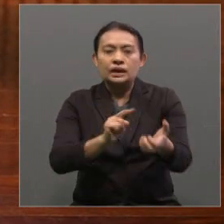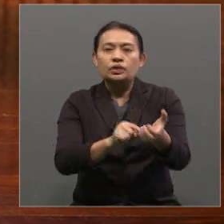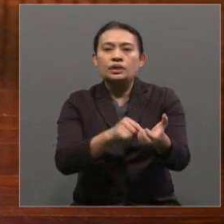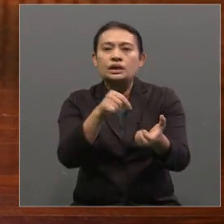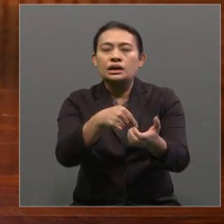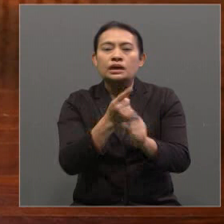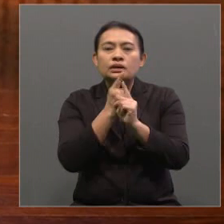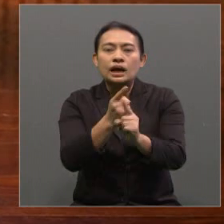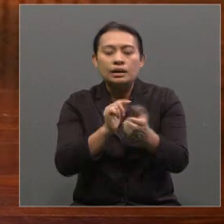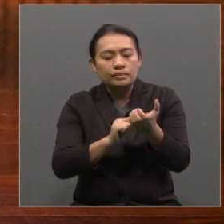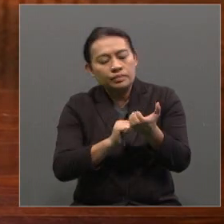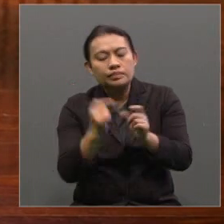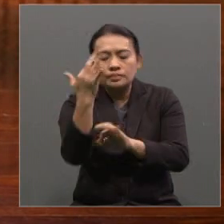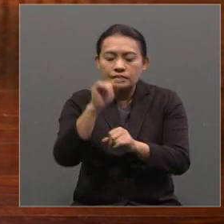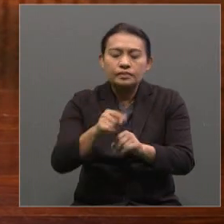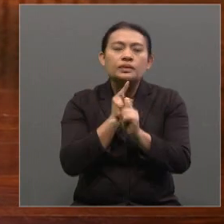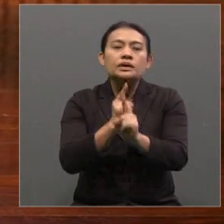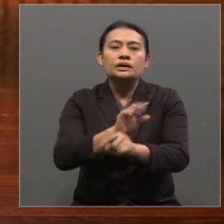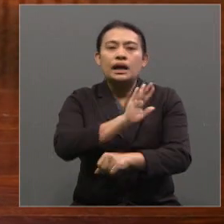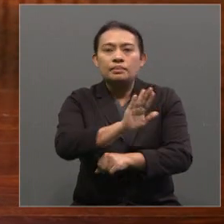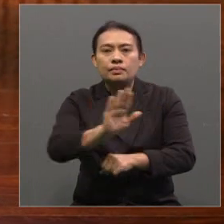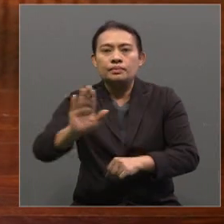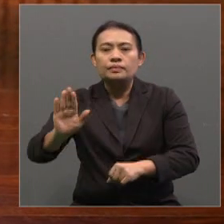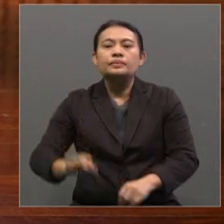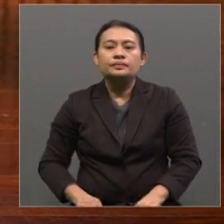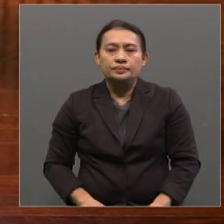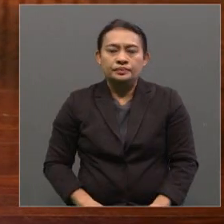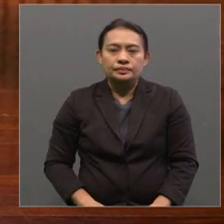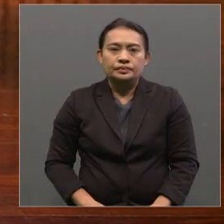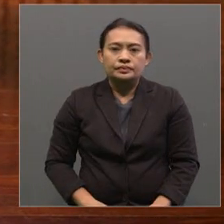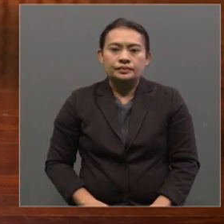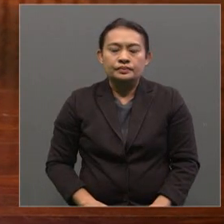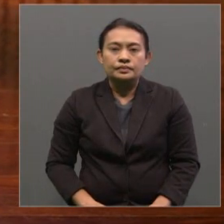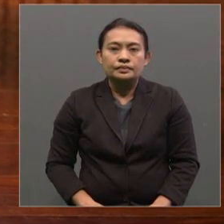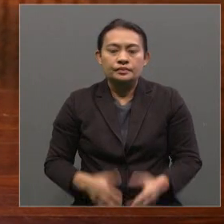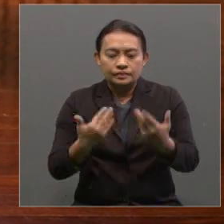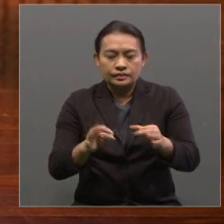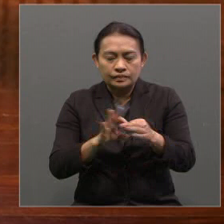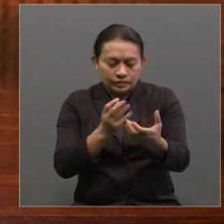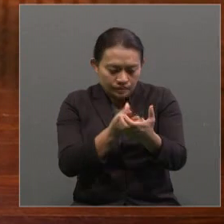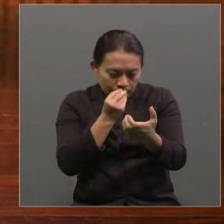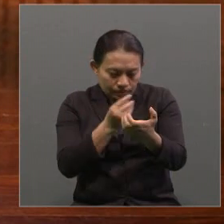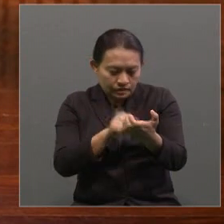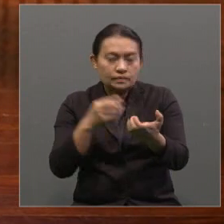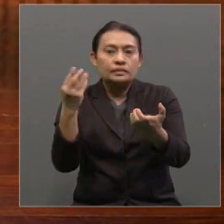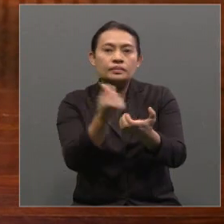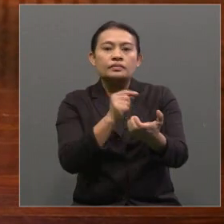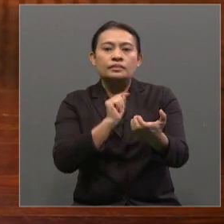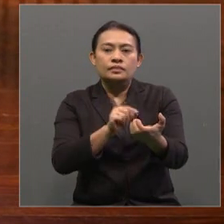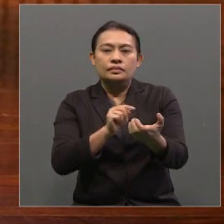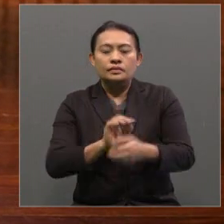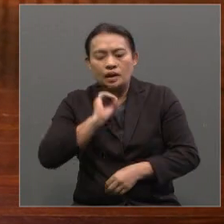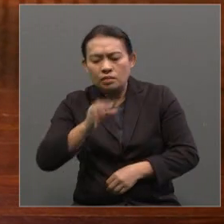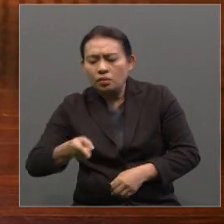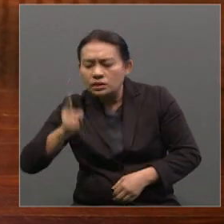ในเมื่อเราเลือกในเมื่อเทคโนโลยีปัจจุบันเนี่ยมันสามารถทำให้เราเข้าถึงบริการ ได้เร็วขึ้นเราก็ไม่มีความจำเป็นที่ต้องบอกว่